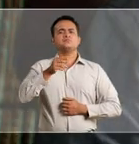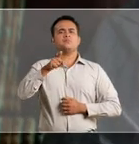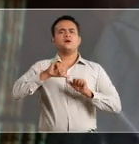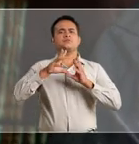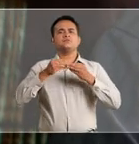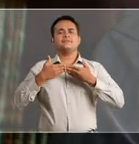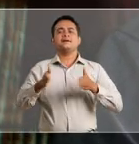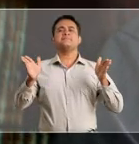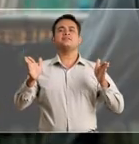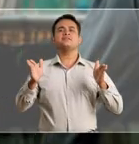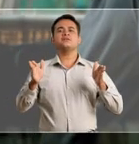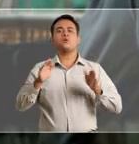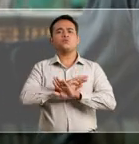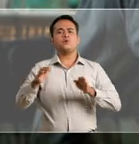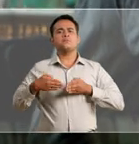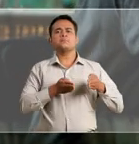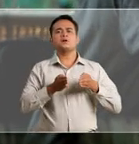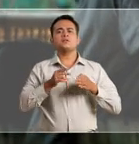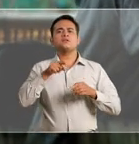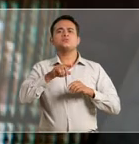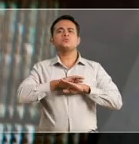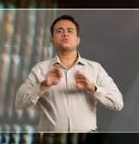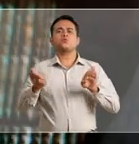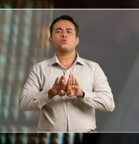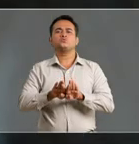हो गया आपका अकाउंट ओपन। हर बंद राह ओपन हो